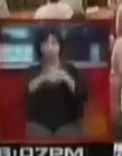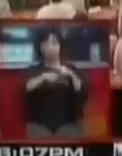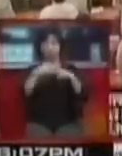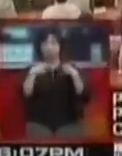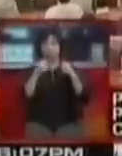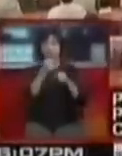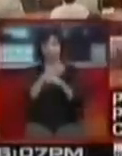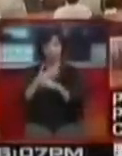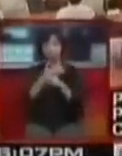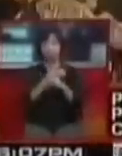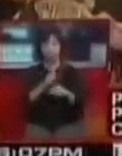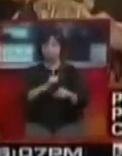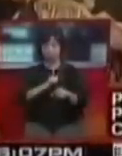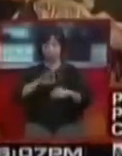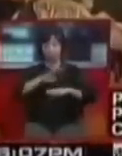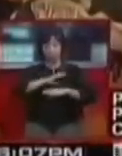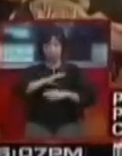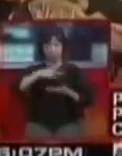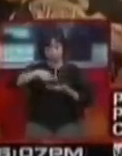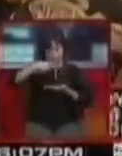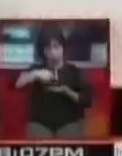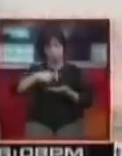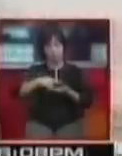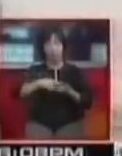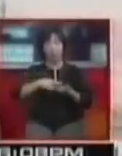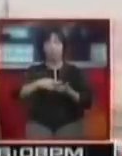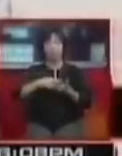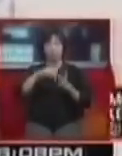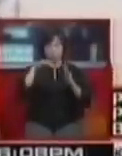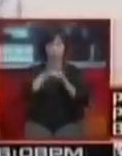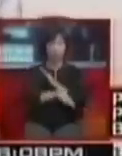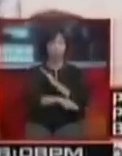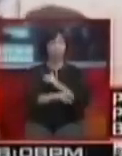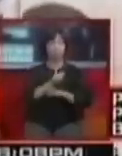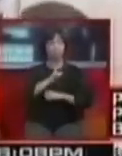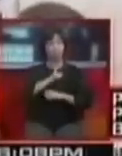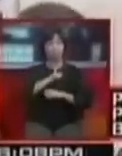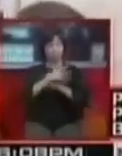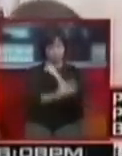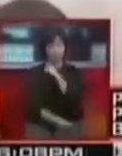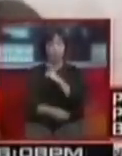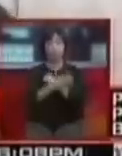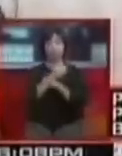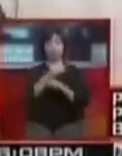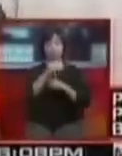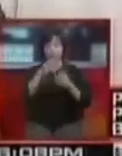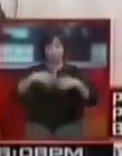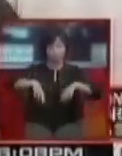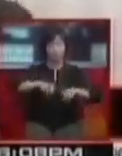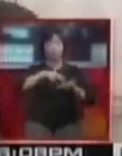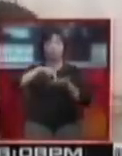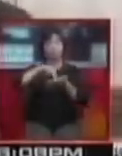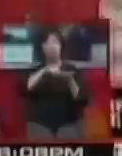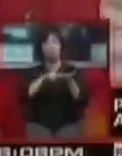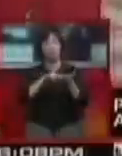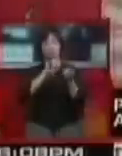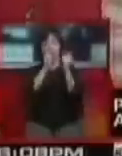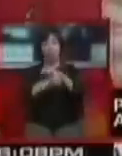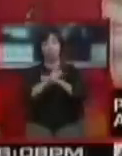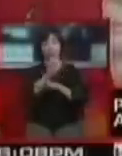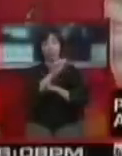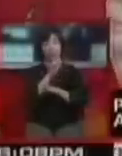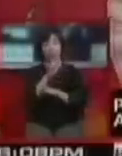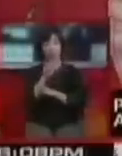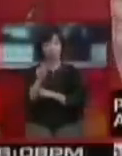healthcare program, self-sufficiency sa bigas, pagbaba ng self-rated hunger, self-rated poverty at unemployment, reforma sa ARMM,